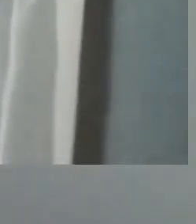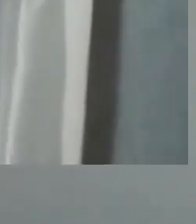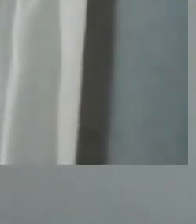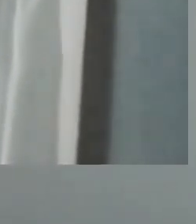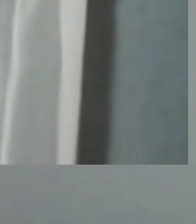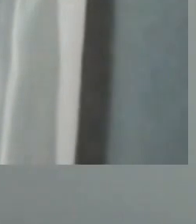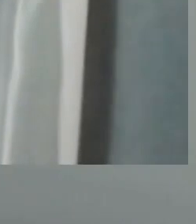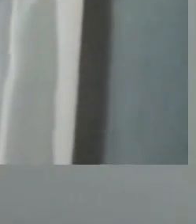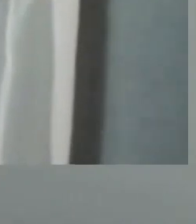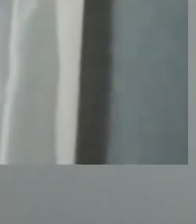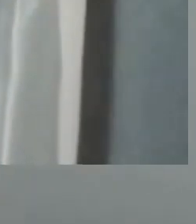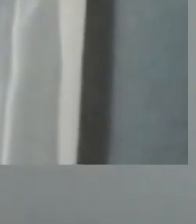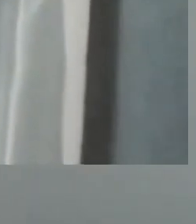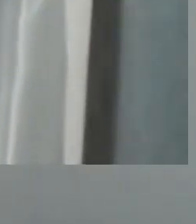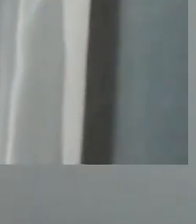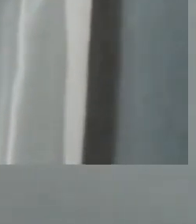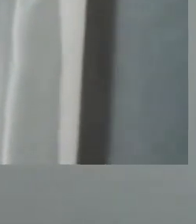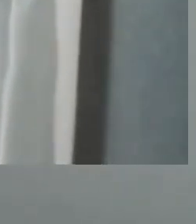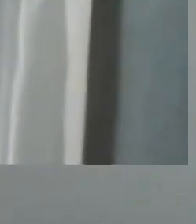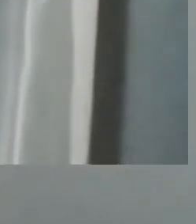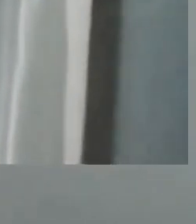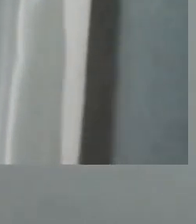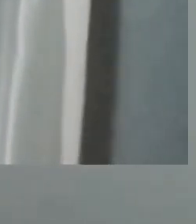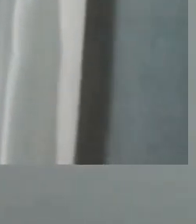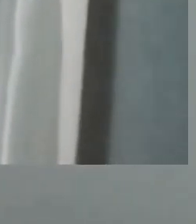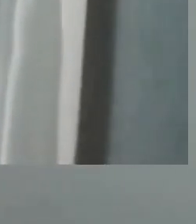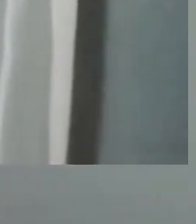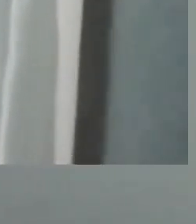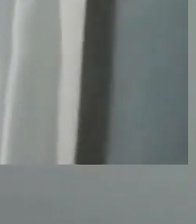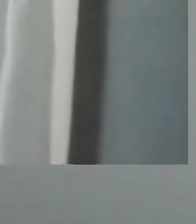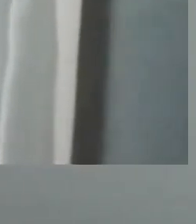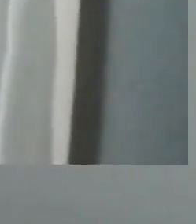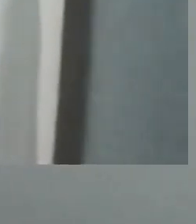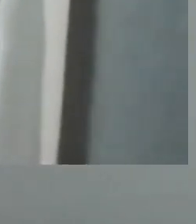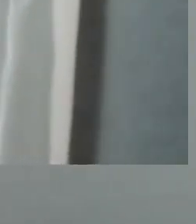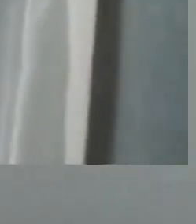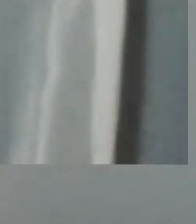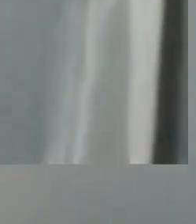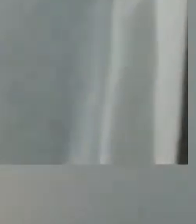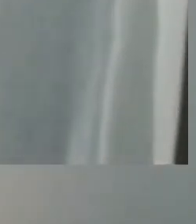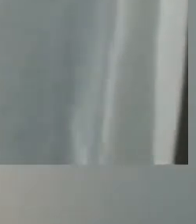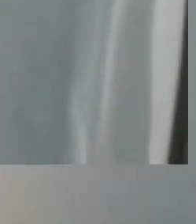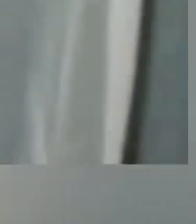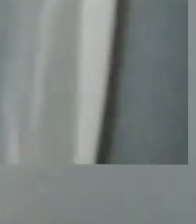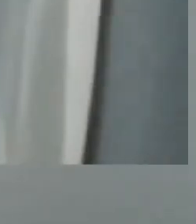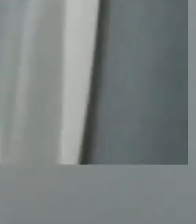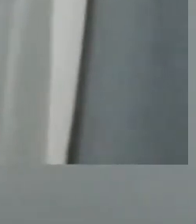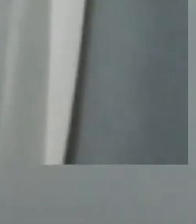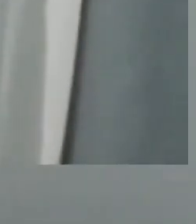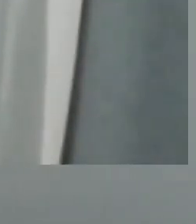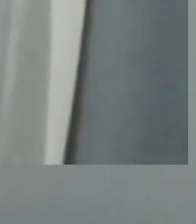senja, dituang santan, tiada berbaki. Orang asli